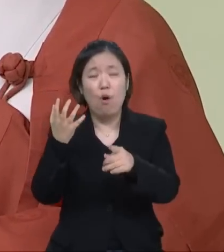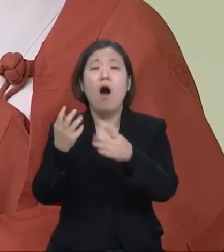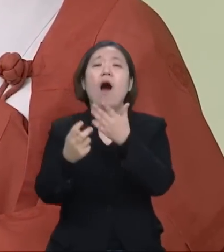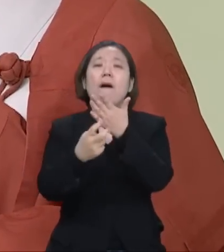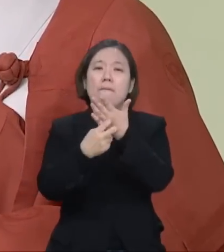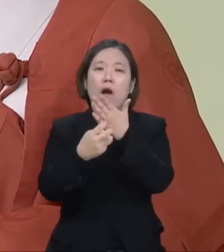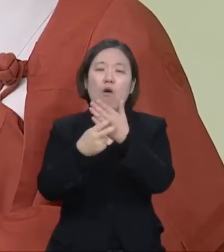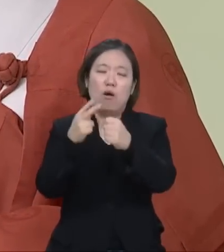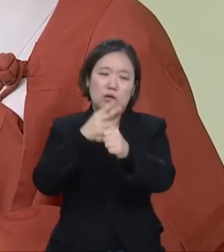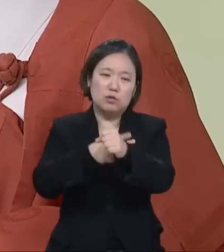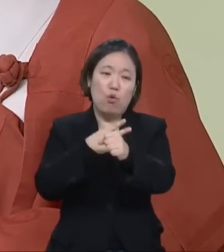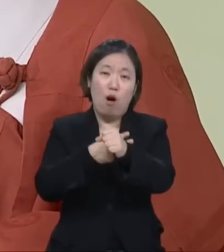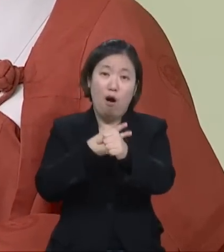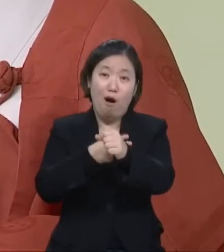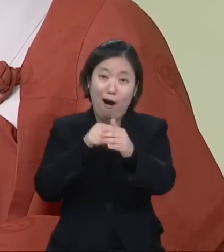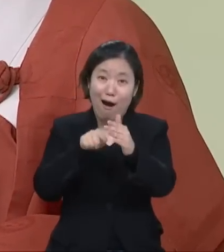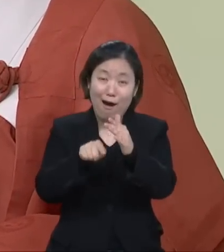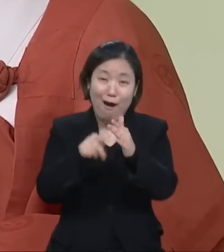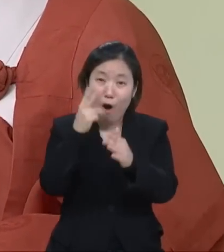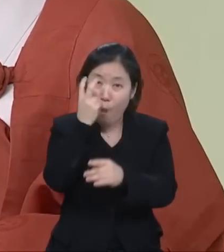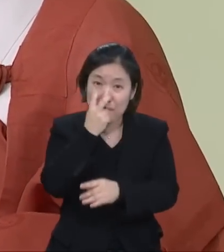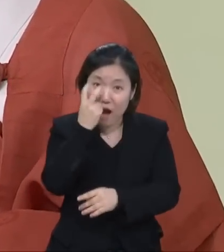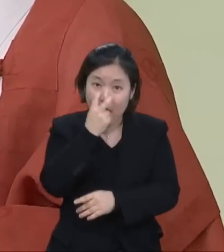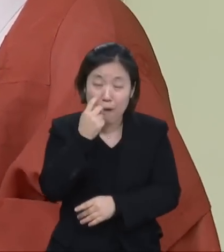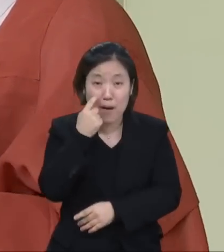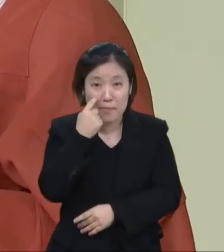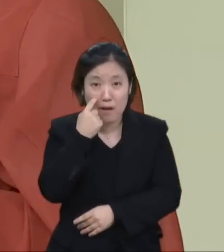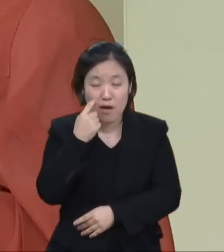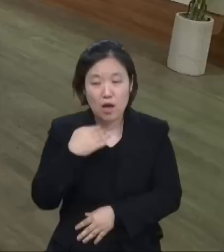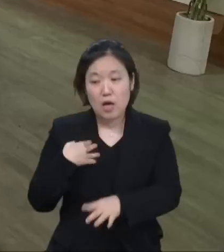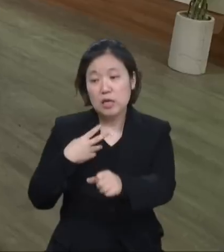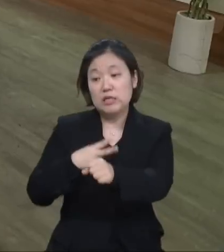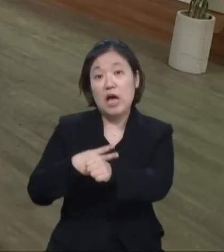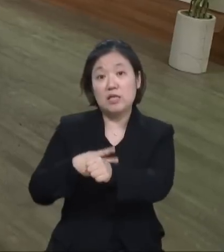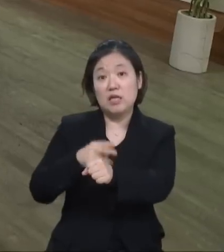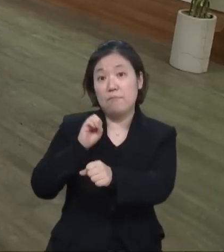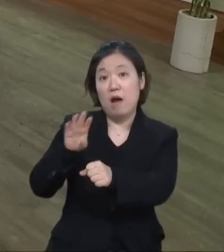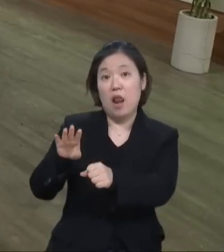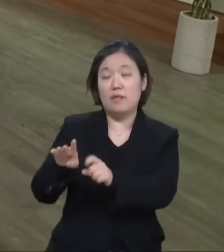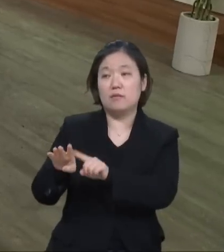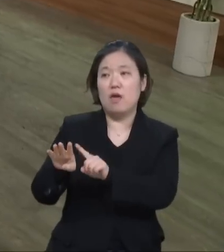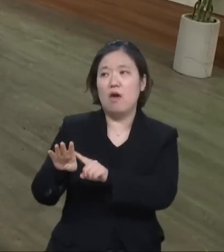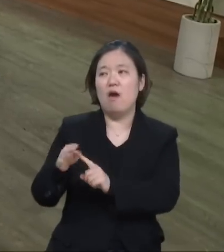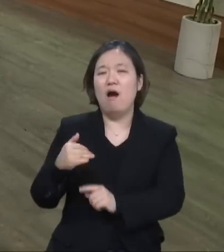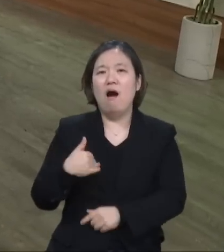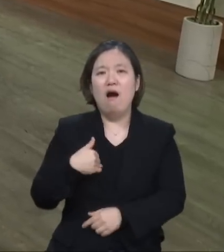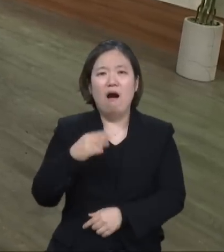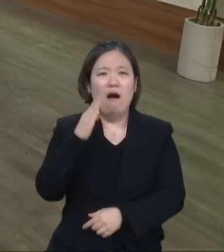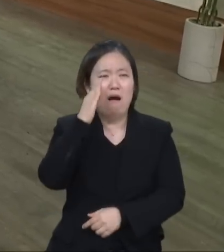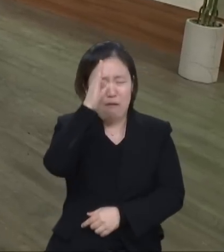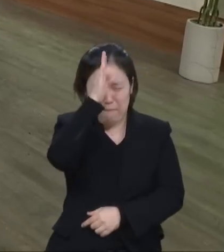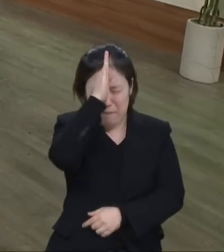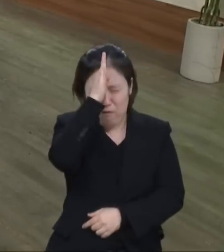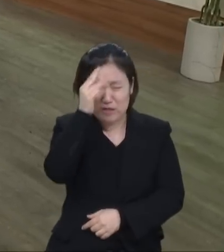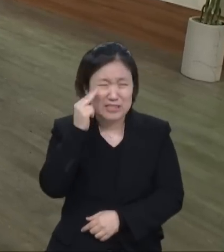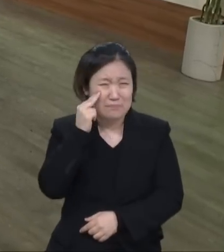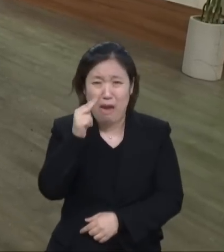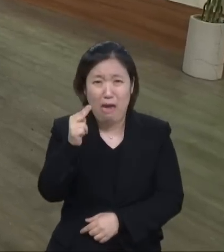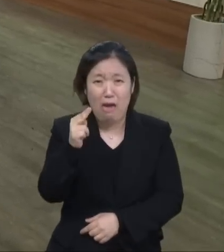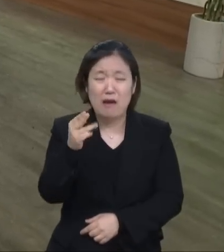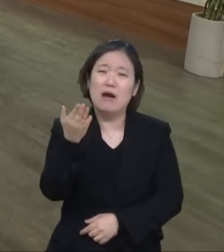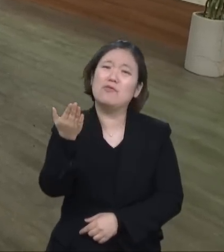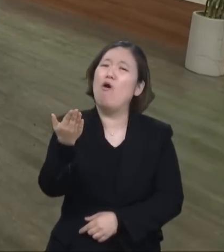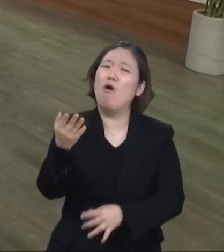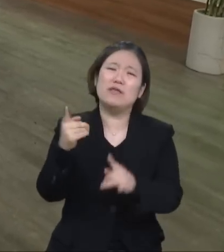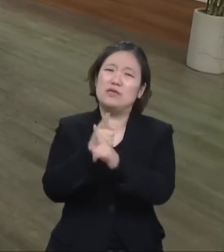의원에게 검진을 받았는데이 의원이 하는 이야기가 너무나 병세가 깊어져서 이제 도저히